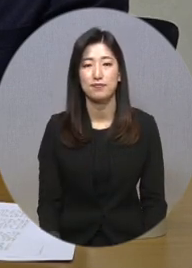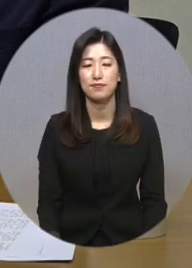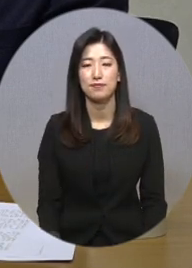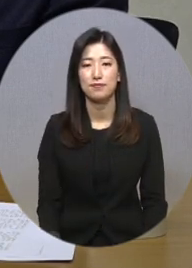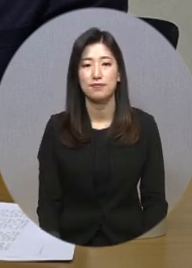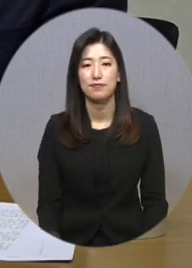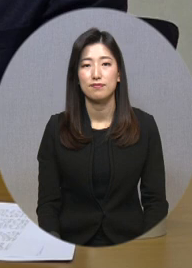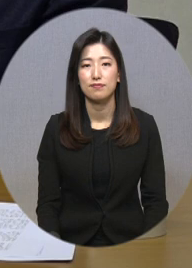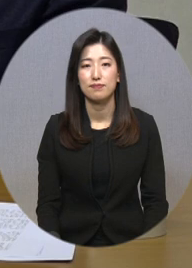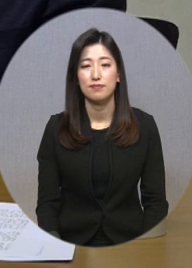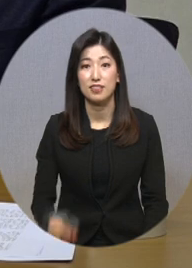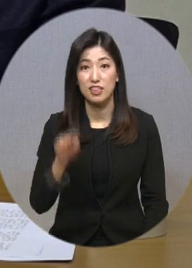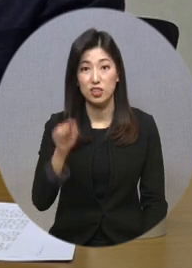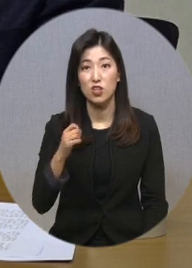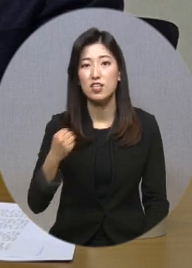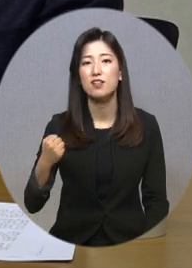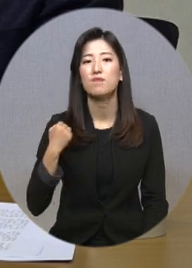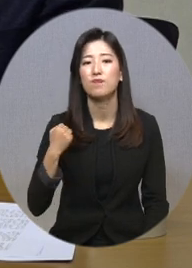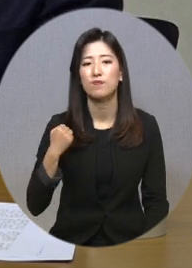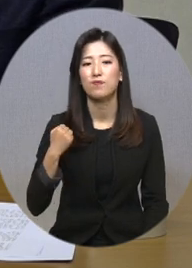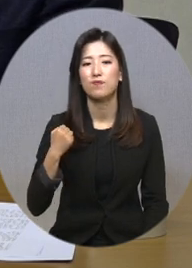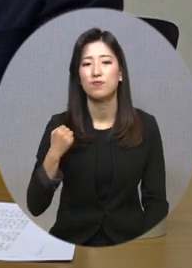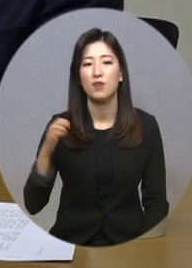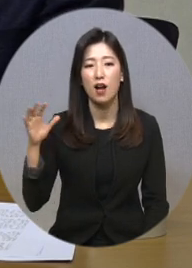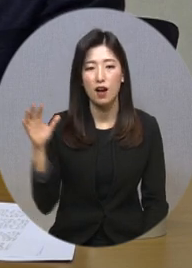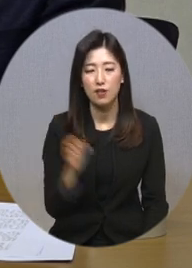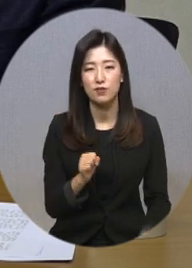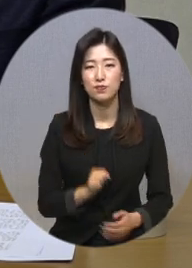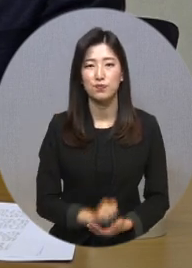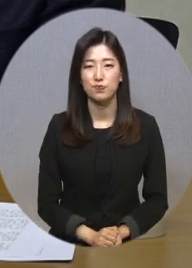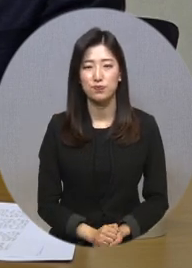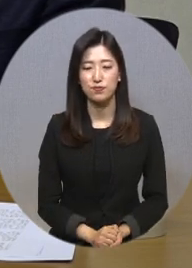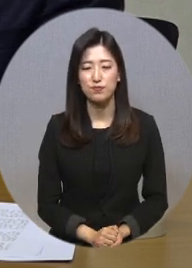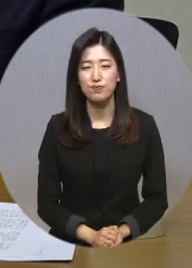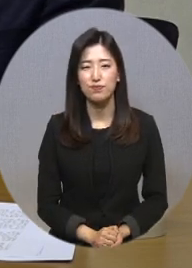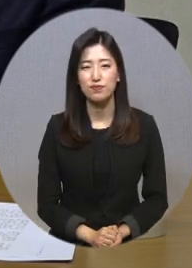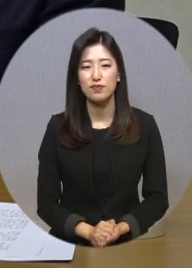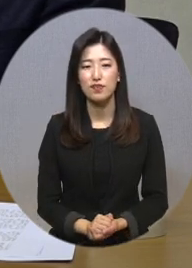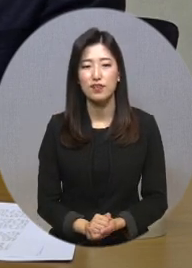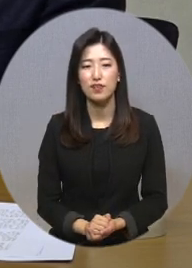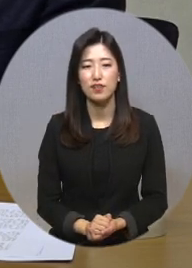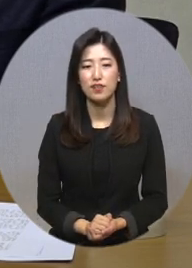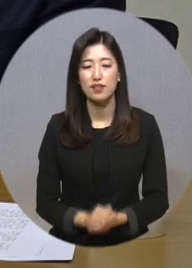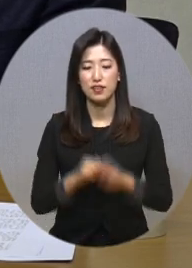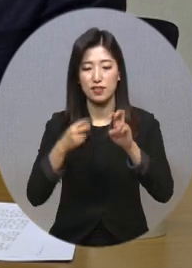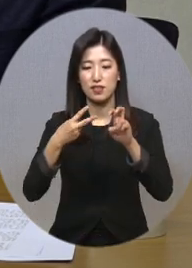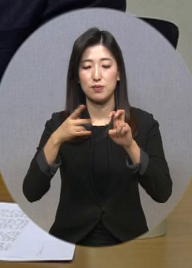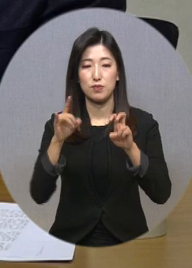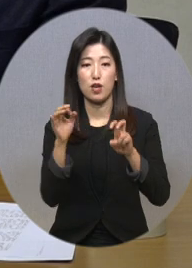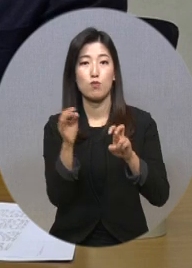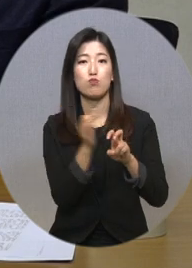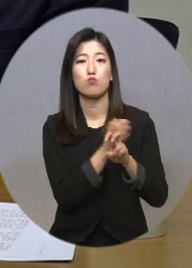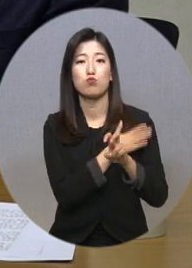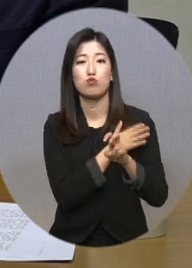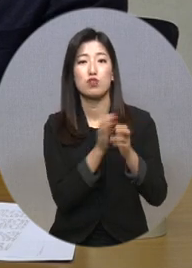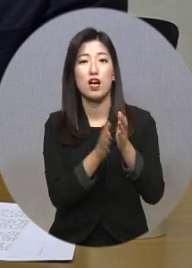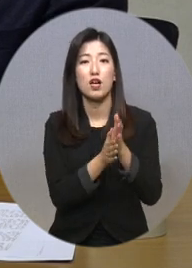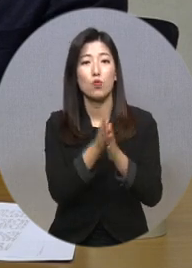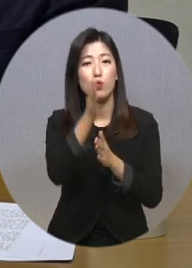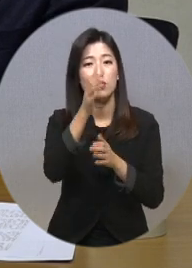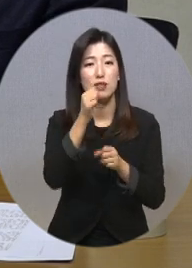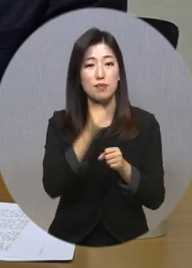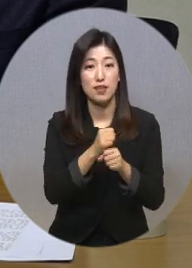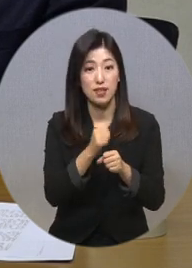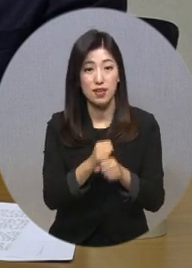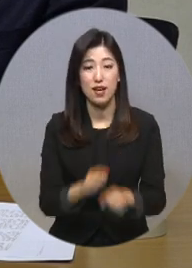그러한 브랜드 파워로 우리가 맥킨지 보고서에 보면은 20대 부자의 도시가 된다고 했는데,